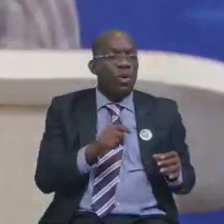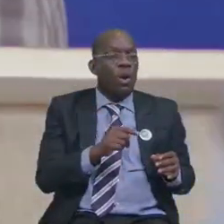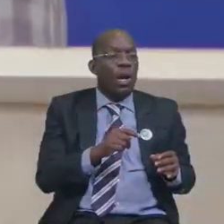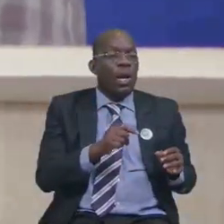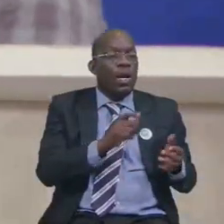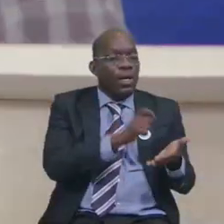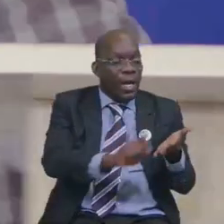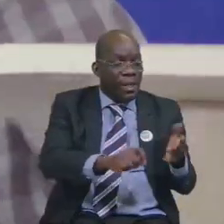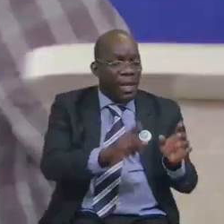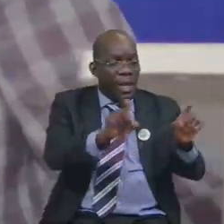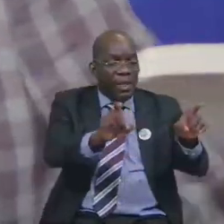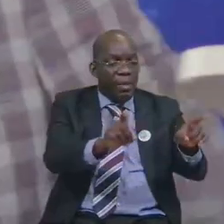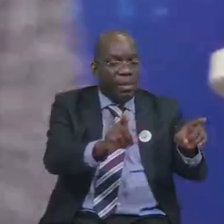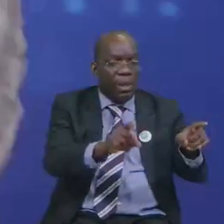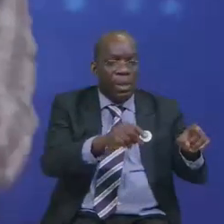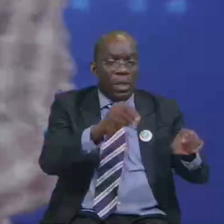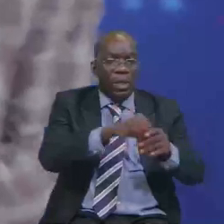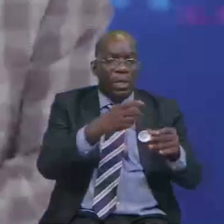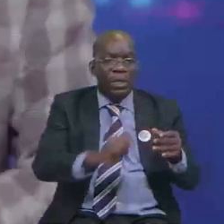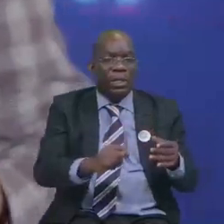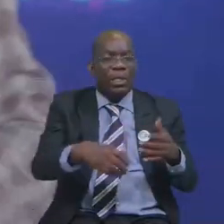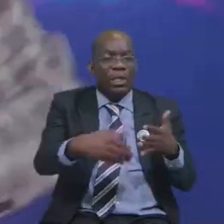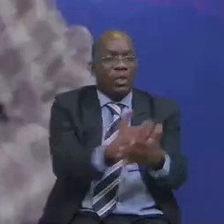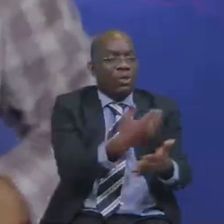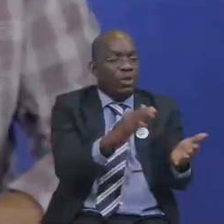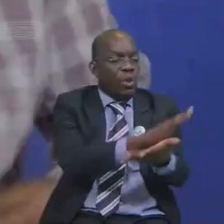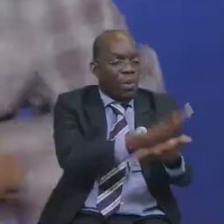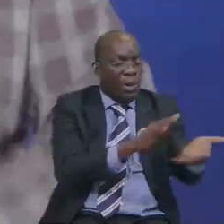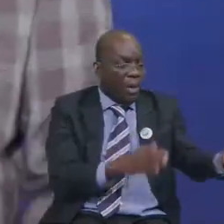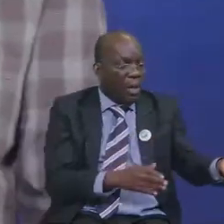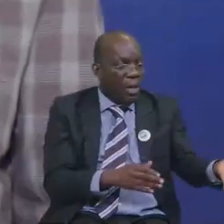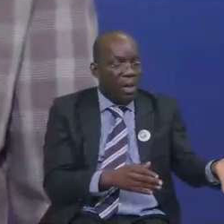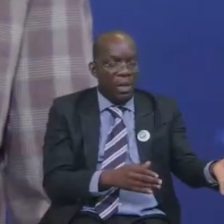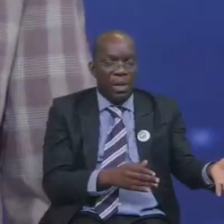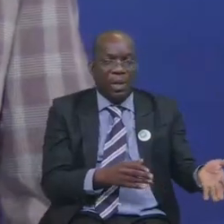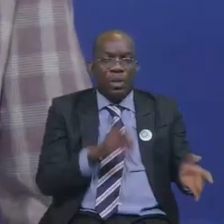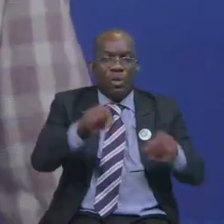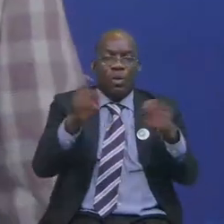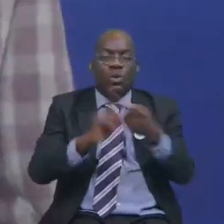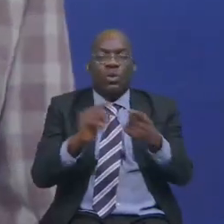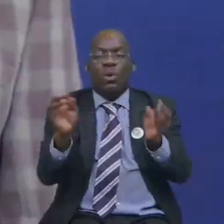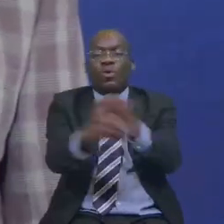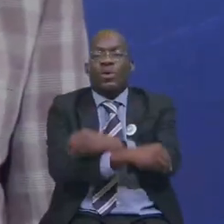tu lis dans cette journée là finalement tu verras va au service et même là-bas